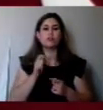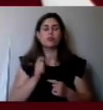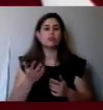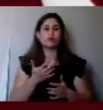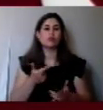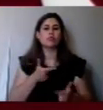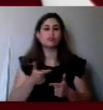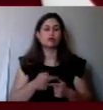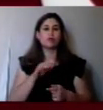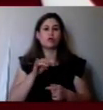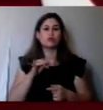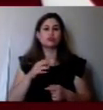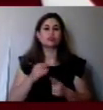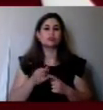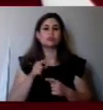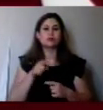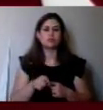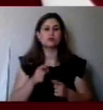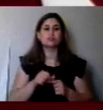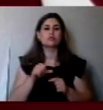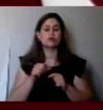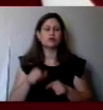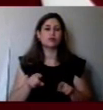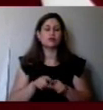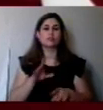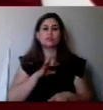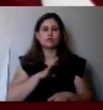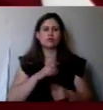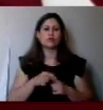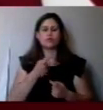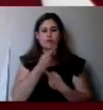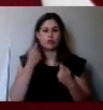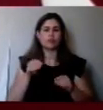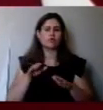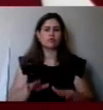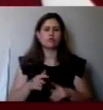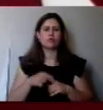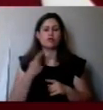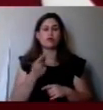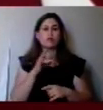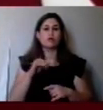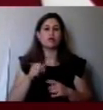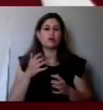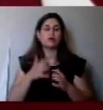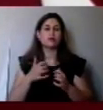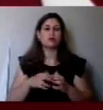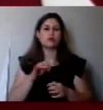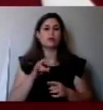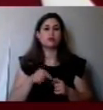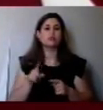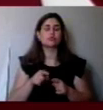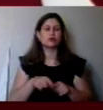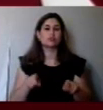готові поручитися за них. Зокрема, також було оголошено рішення облради Херсонської про те, що вона